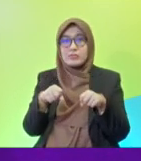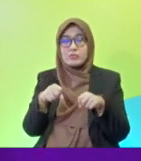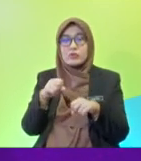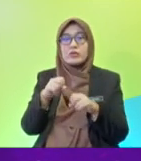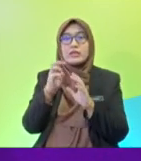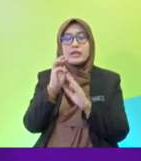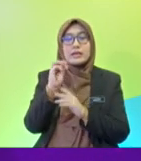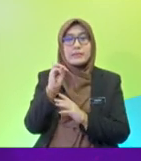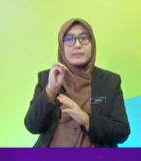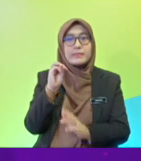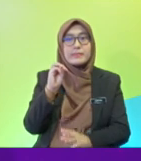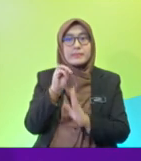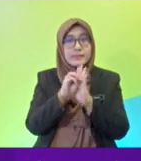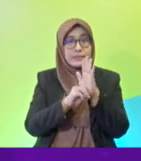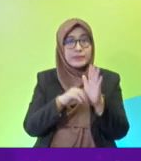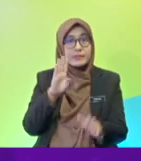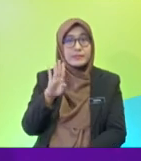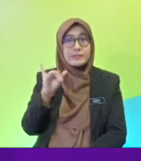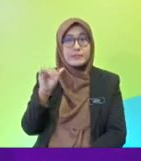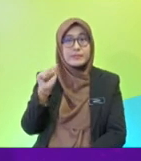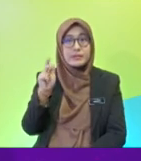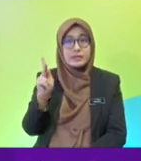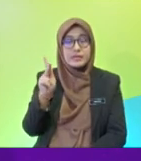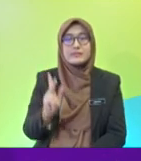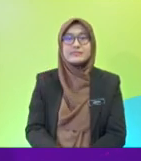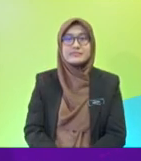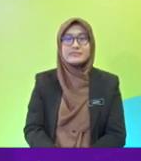kuman tidak dapat membiak tak sempat